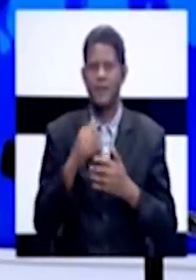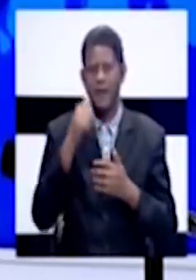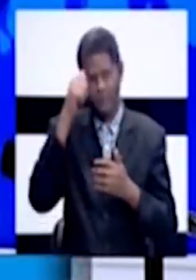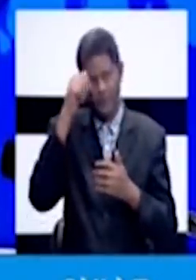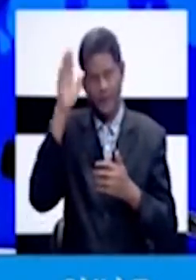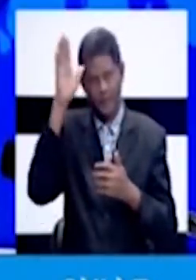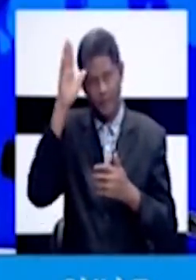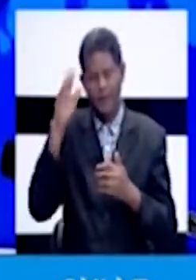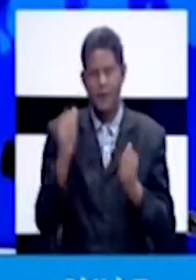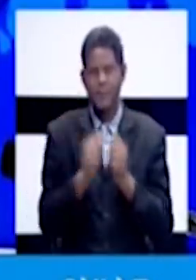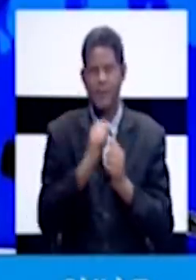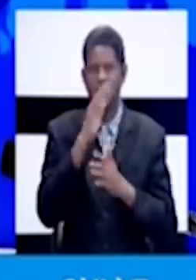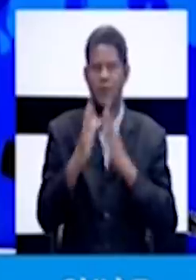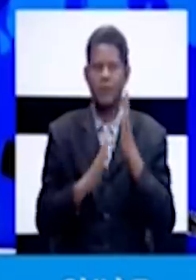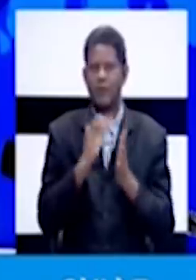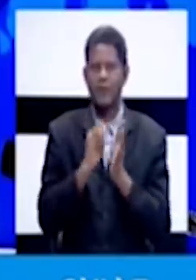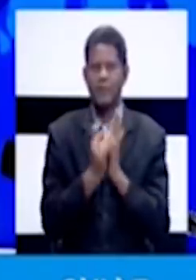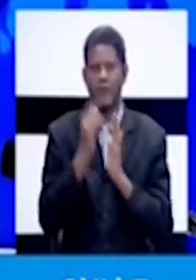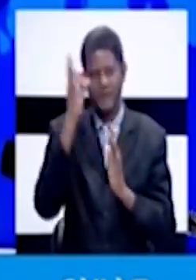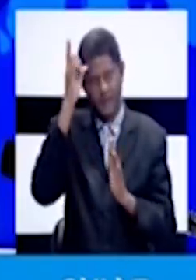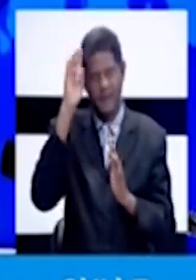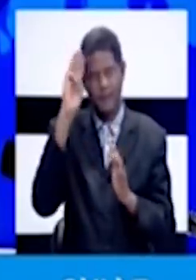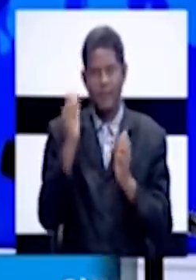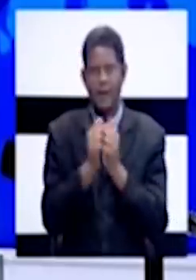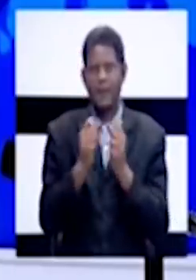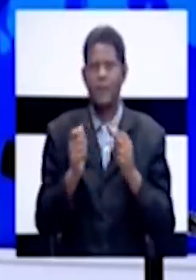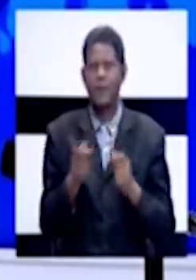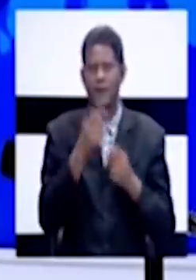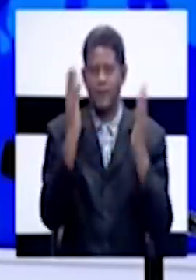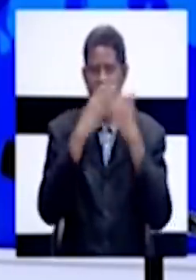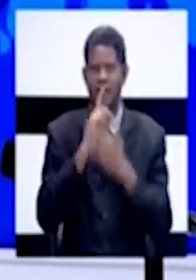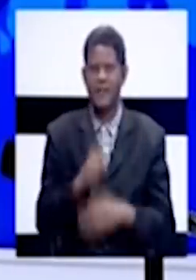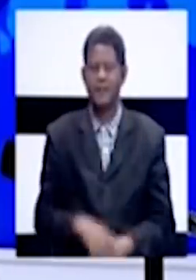كي قبل هو تملك كتقران قادمة ساسمي بعبار مفان نمسينا